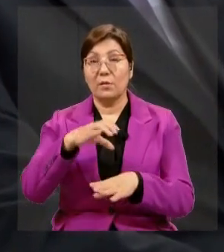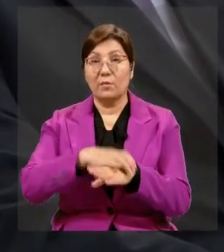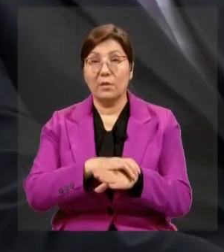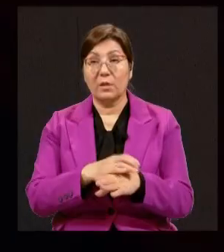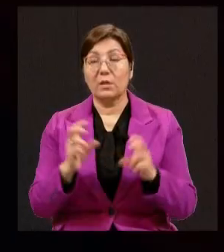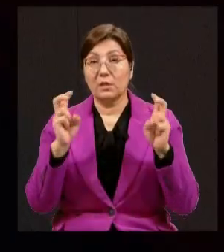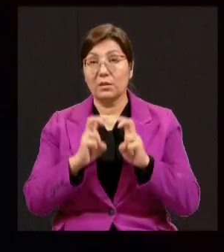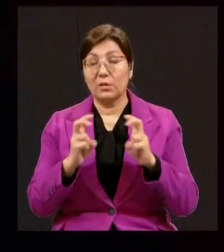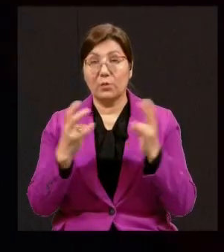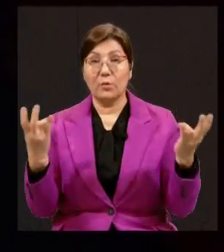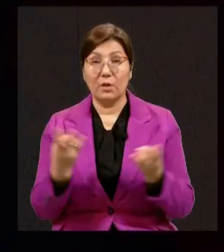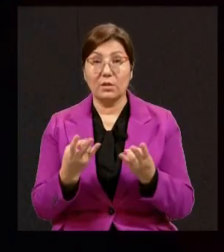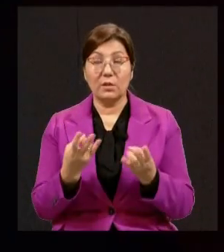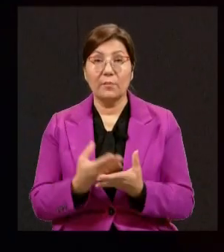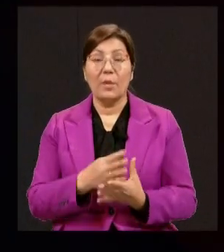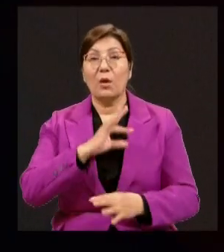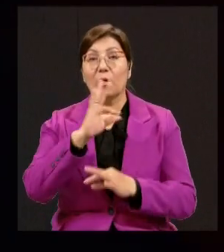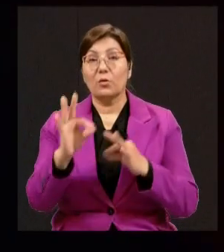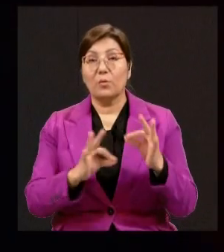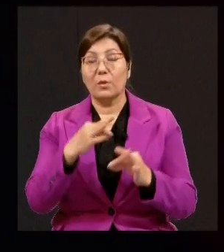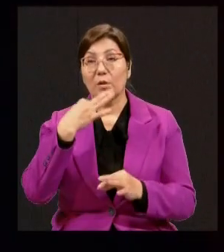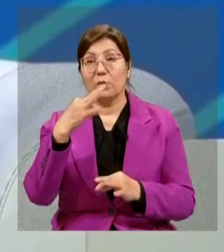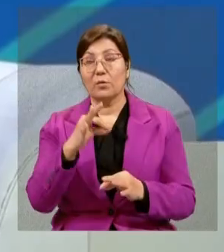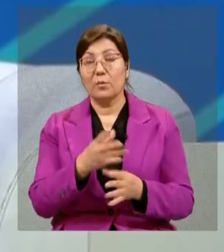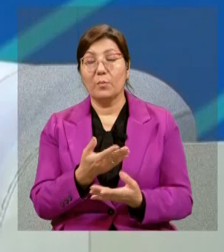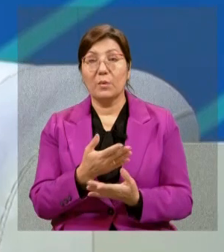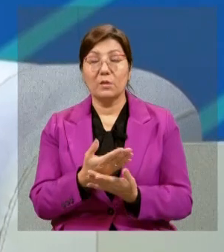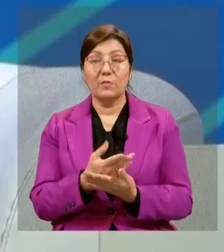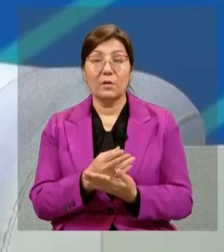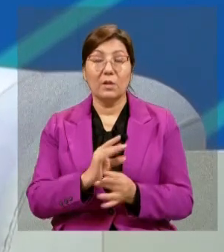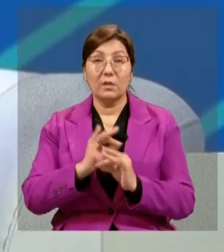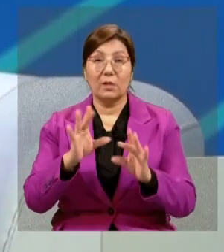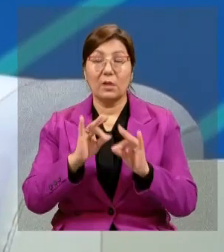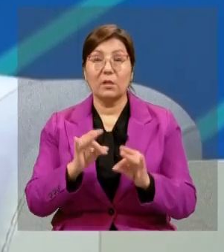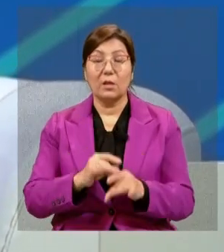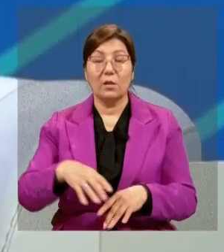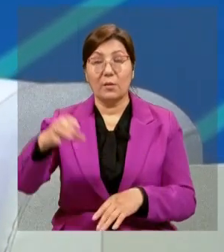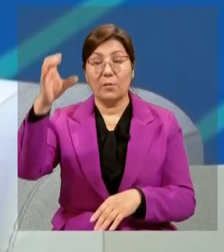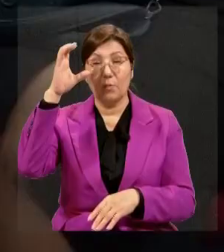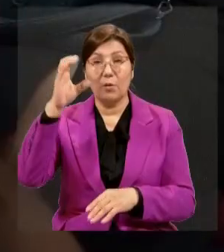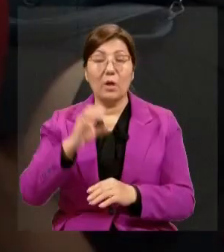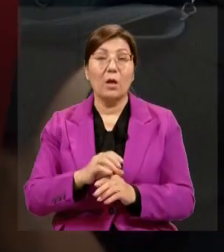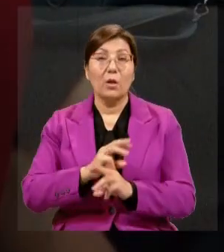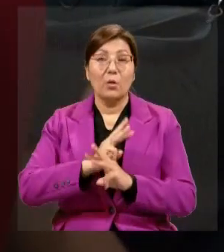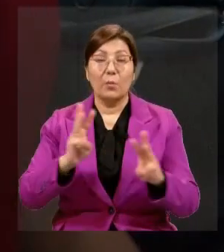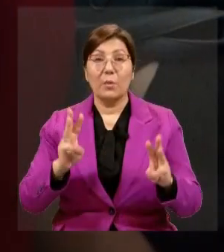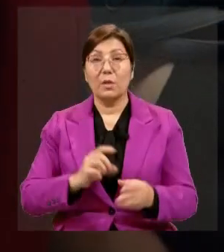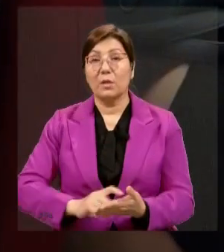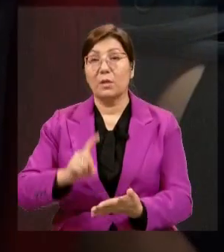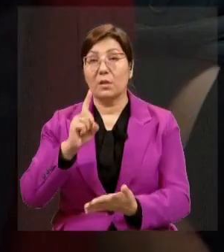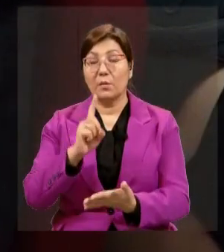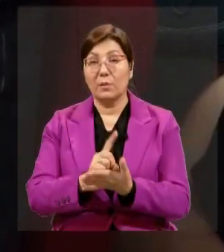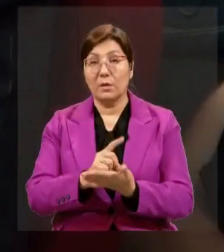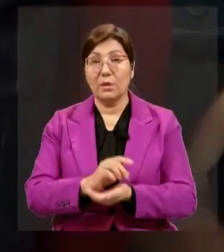саралап зерттеу қажет. Ал жоба барысындағы тәжірибені таратуды оқу ағарту министрлігіне жүктеді. Райгүл Еншібай,